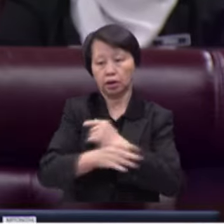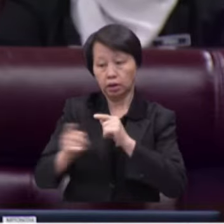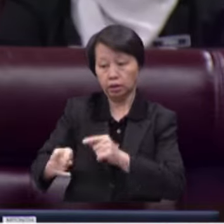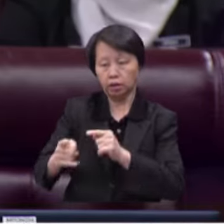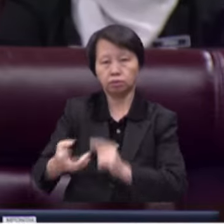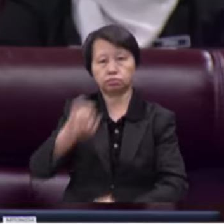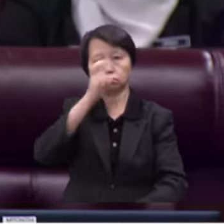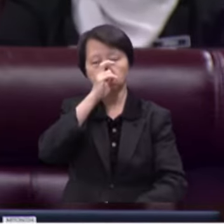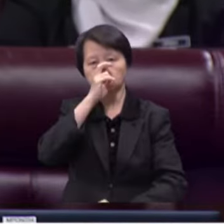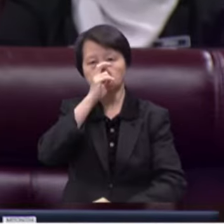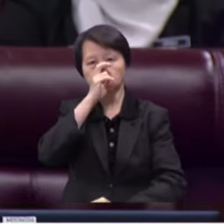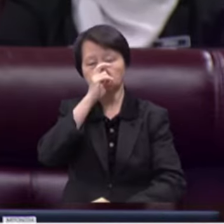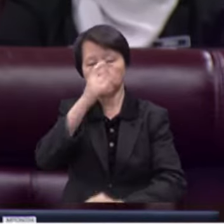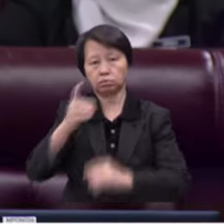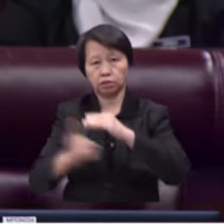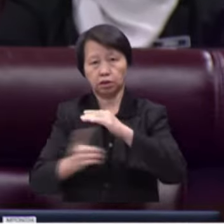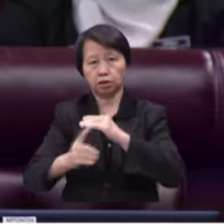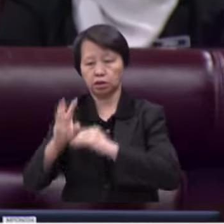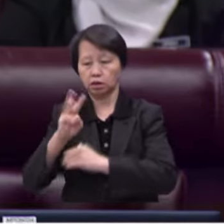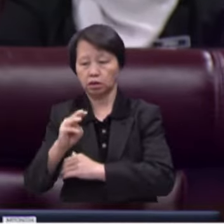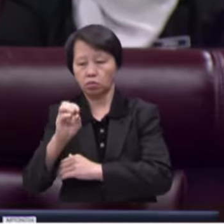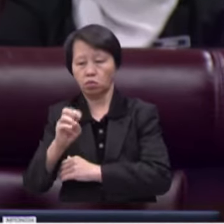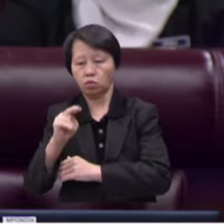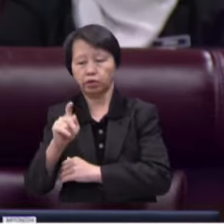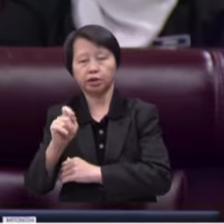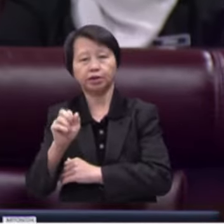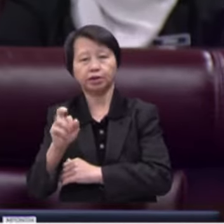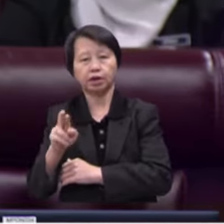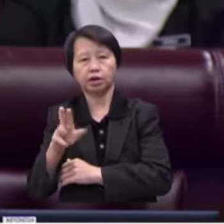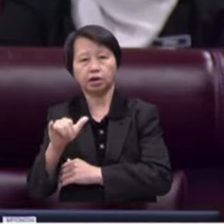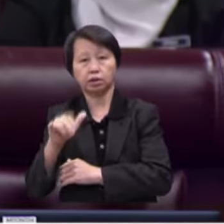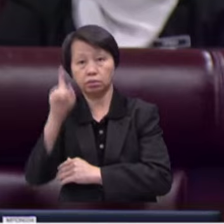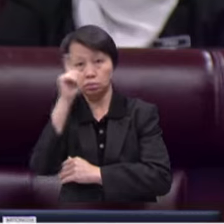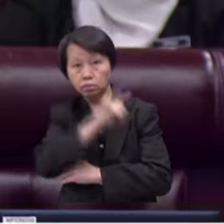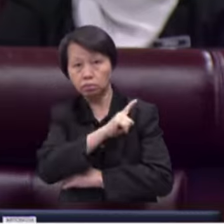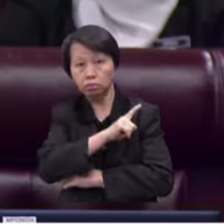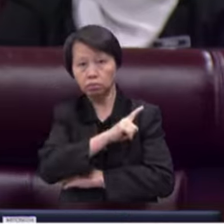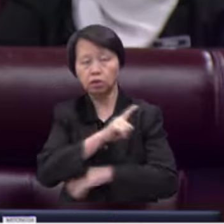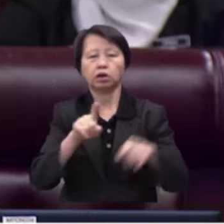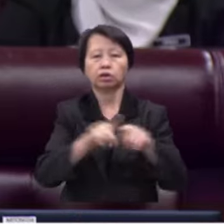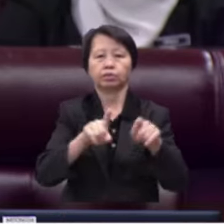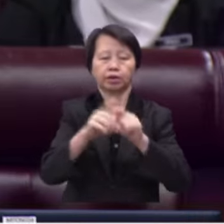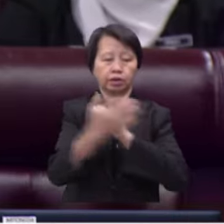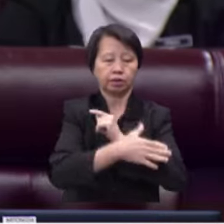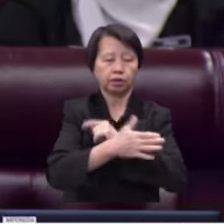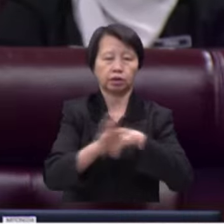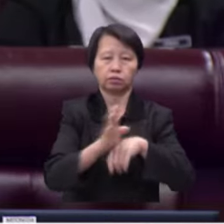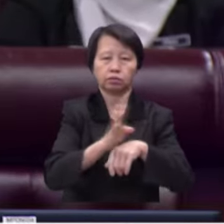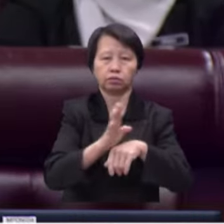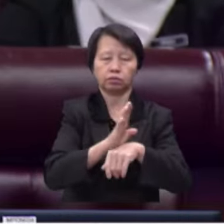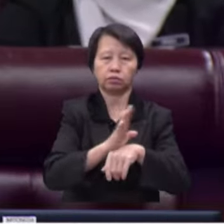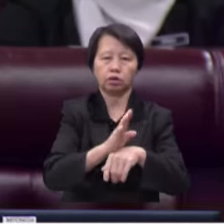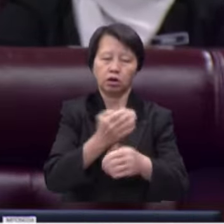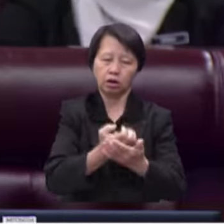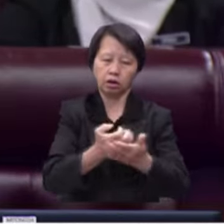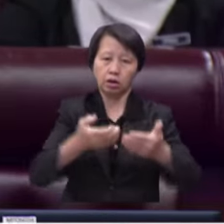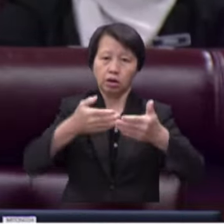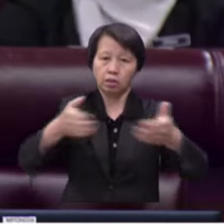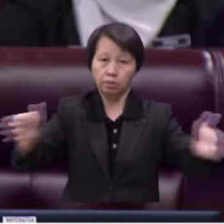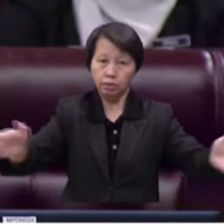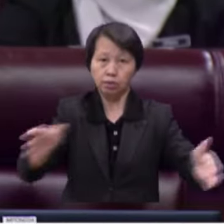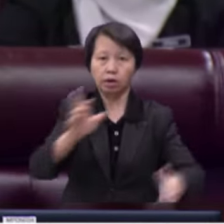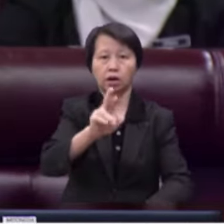mengetatkan Dasar monetery dengan lebih agresif sebagai sebuah negara perdagangan dan ekonomi yang terbuka nilai